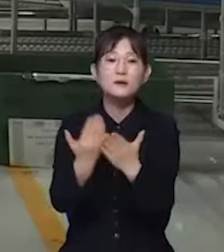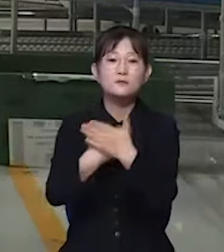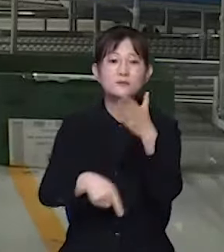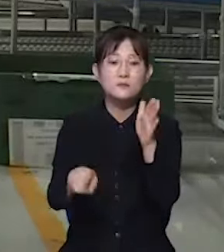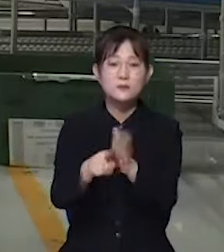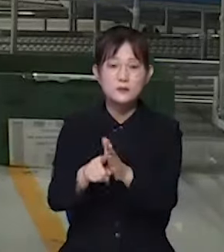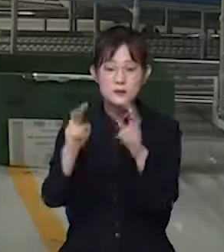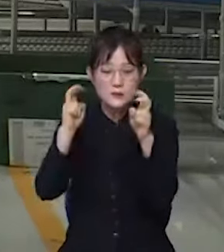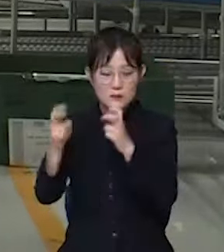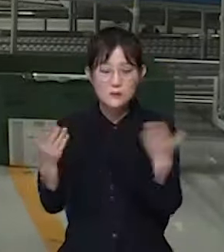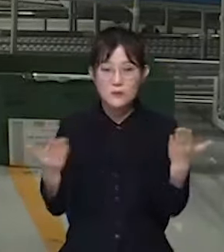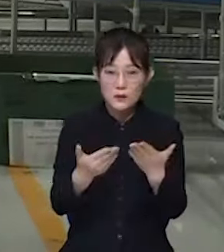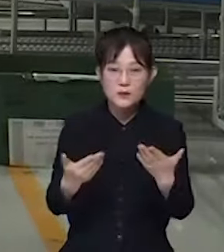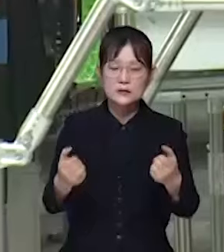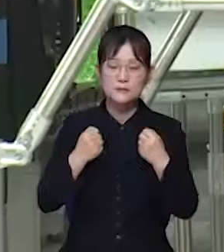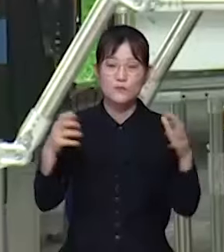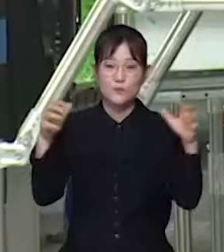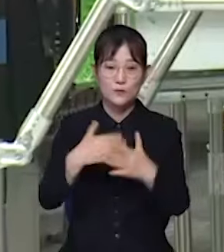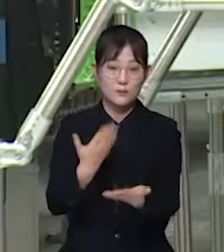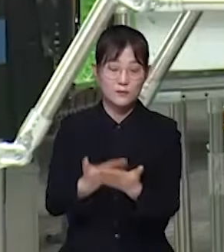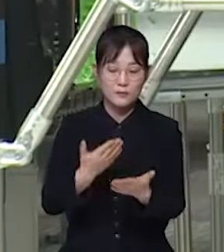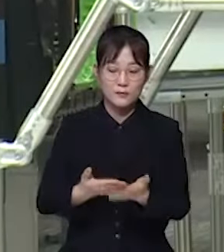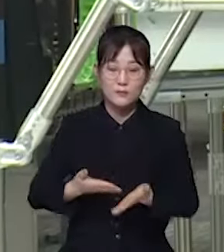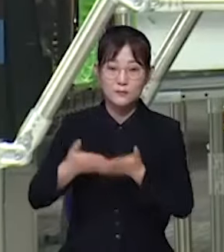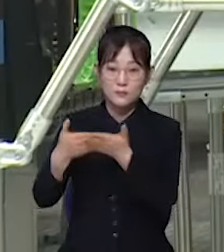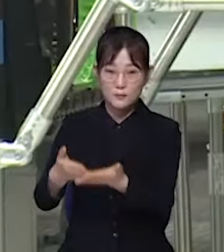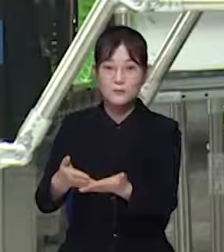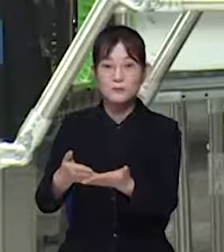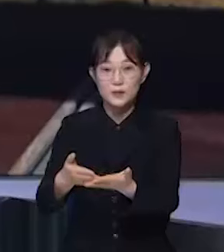노조가 힘을 모아달라고 촉구했습니다.